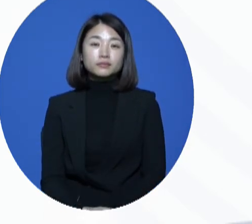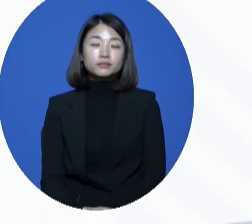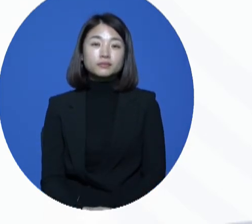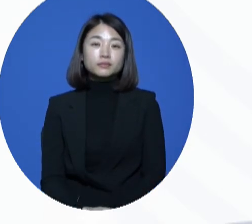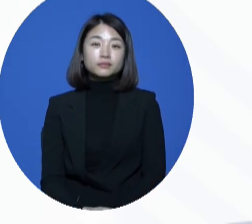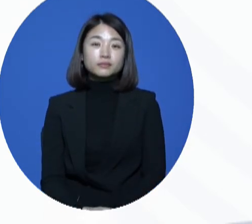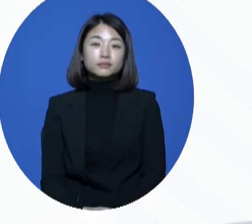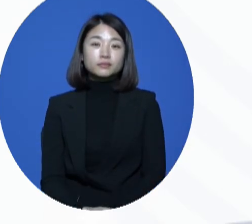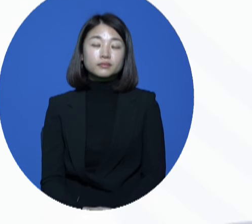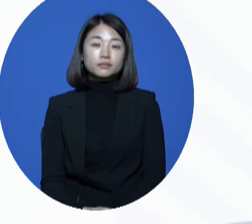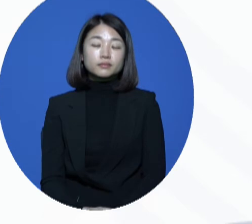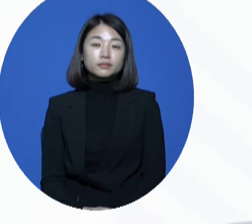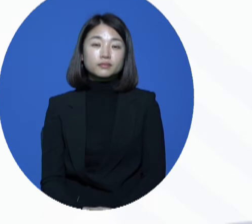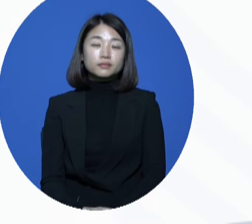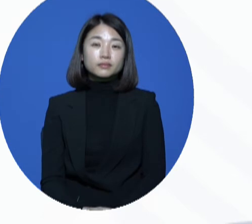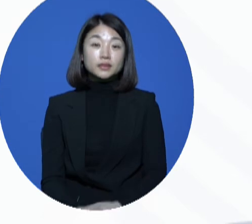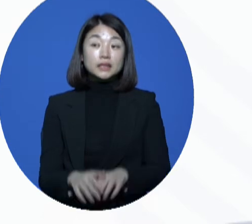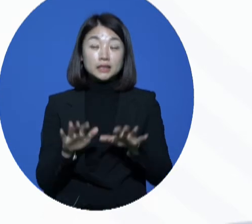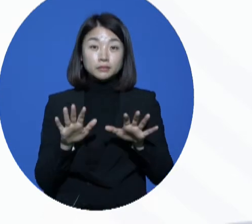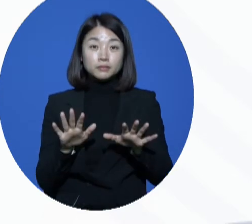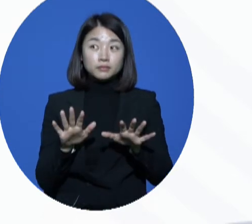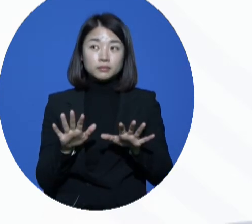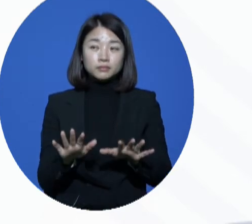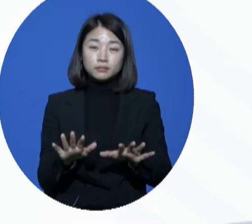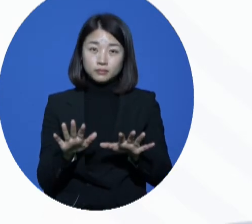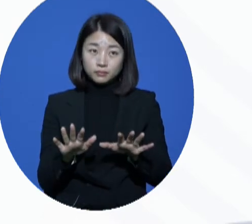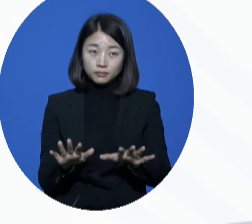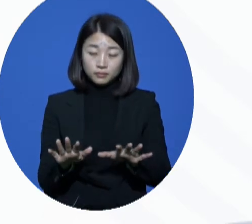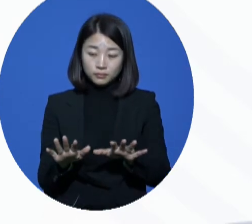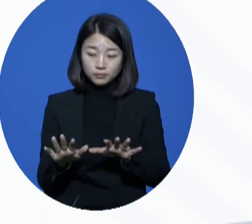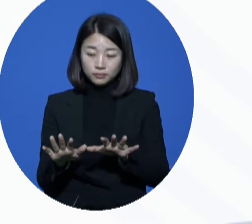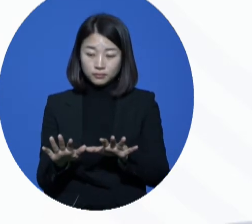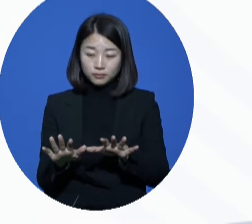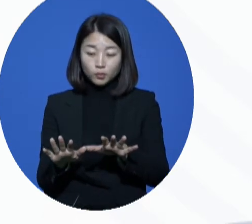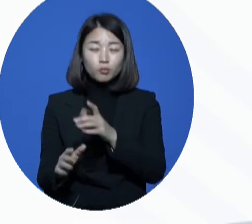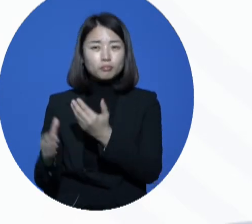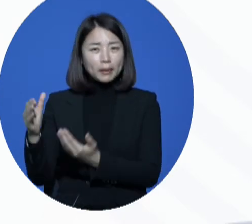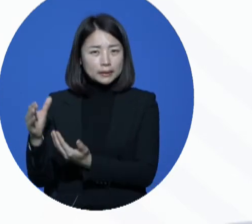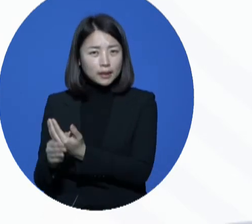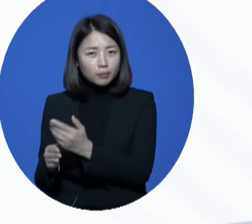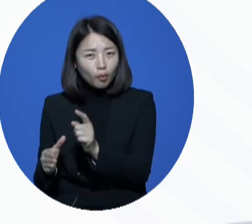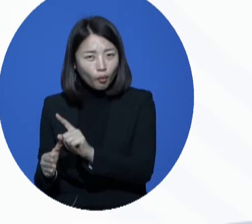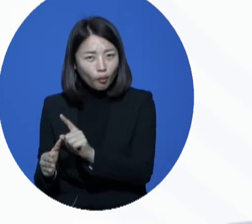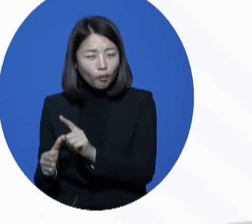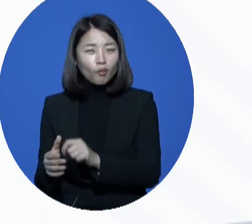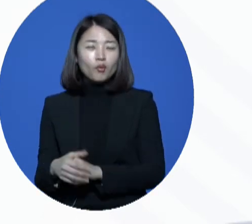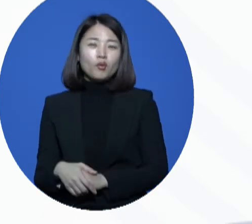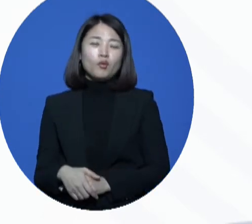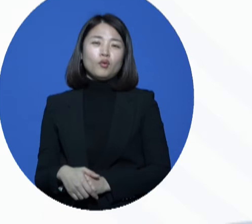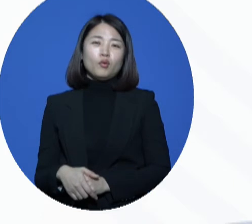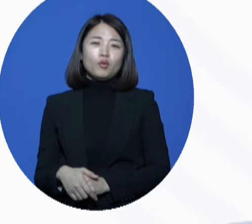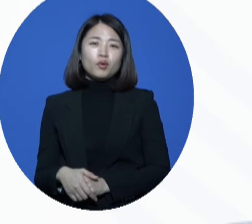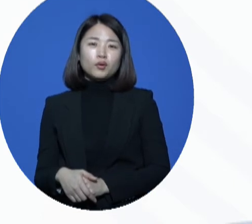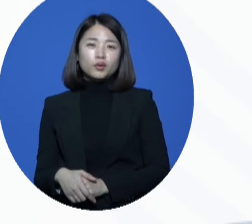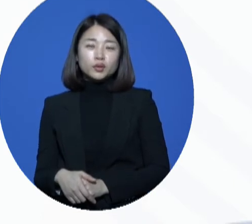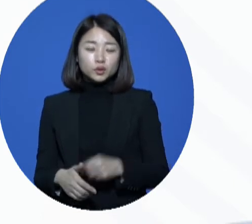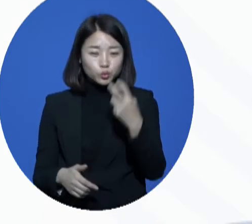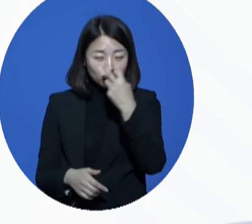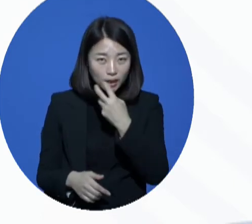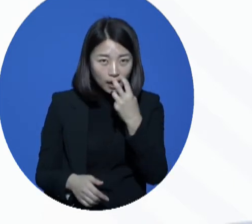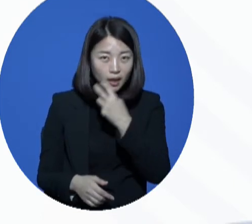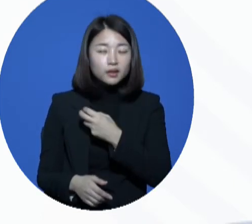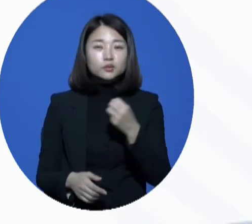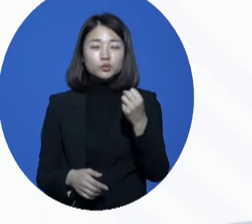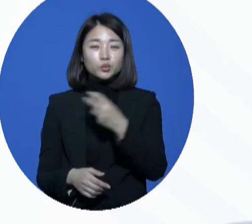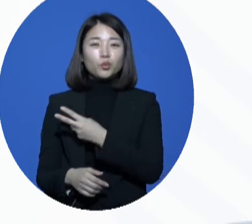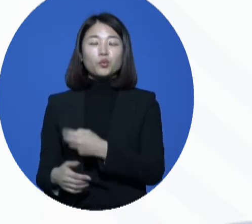오늘 탈시설 진행 경과는 지금까지 있었던 시설의 인권 침해 사건들 그리고 그런 것들을 전후로 해서 있었던 실태 조사